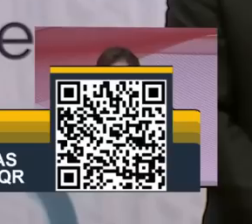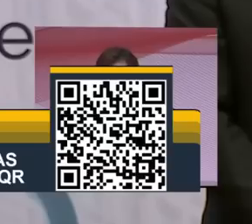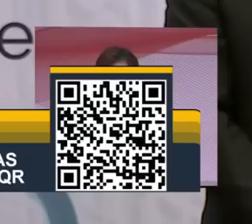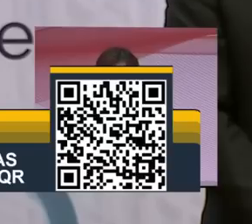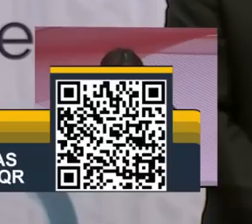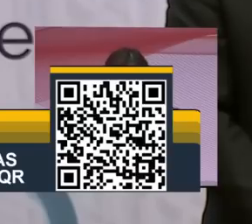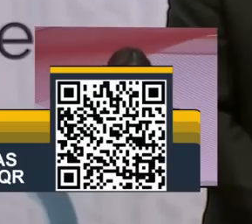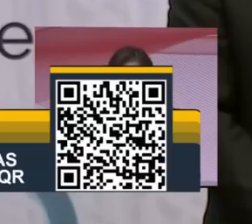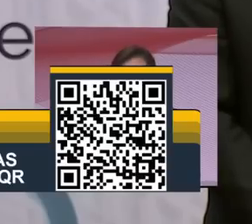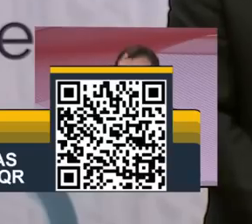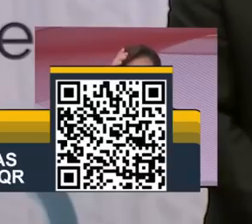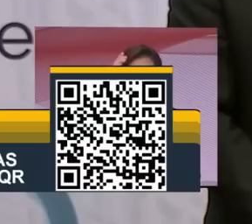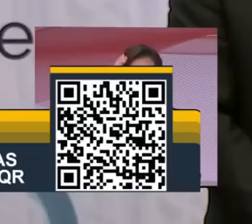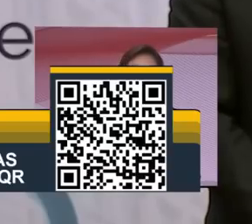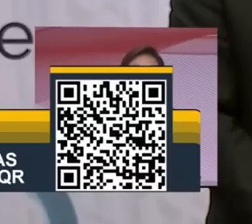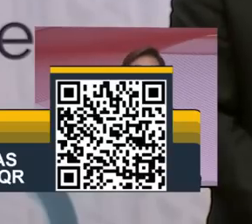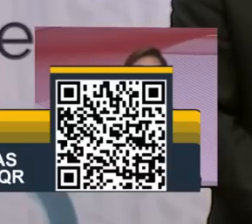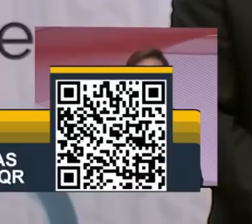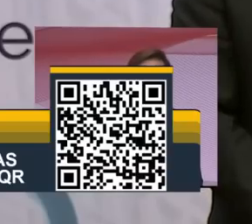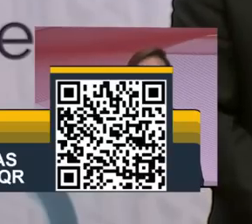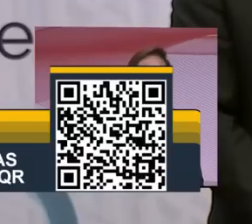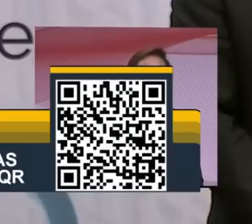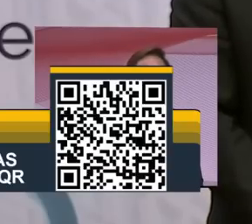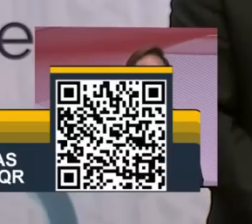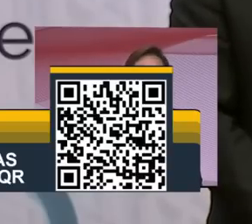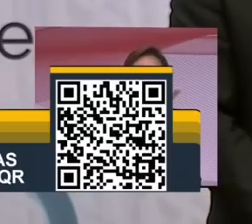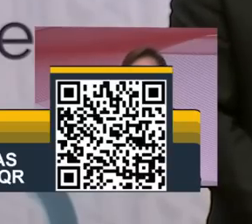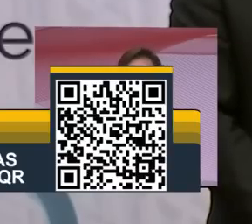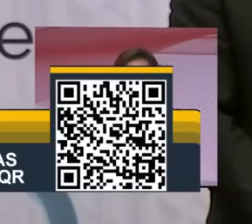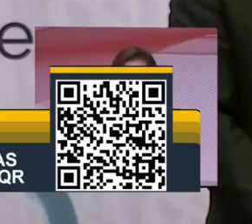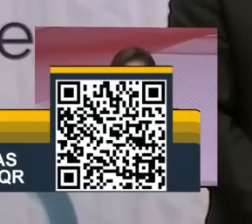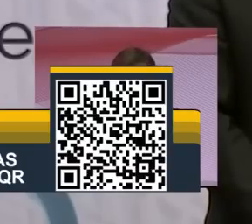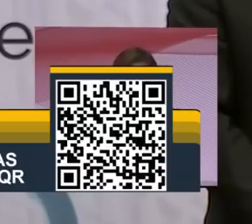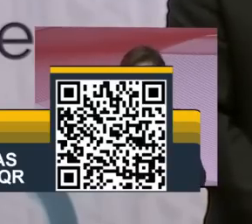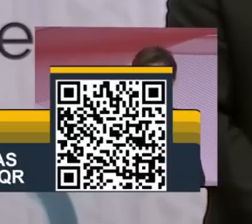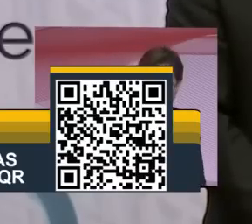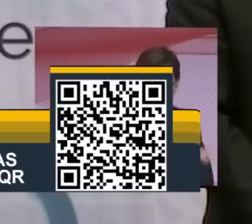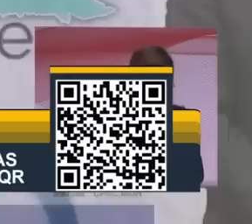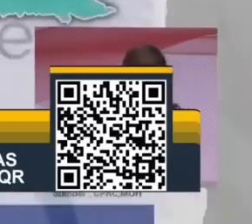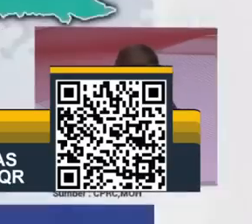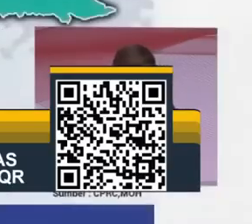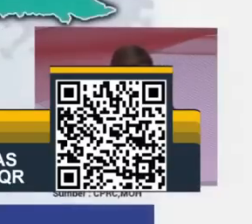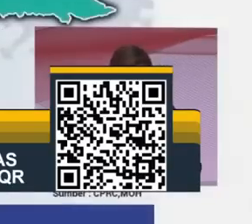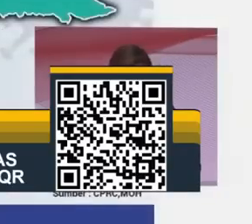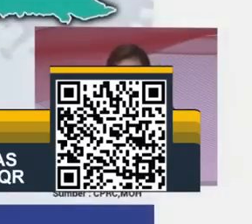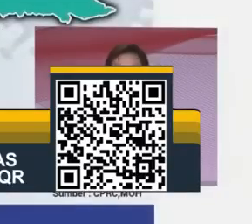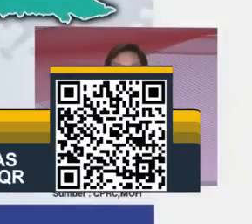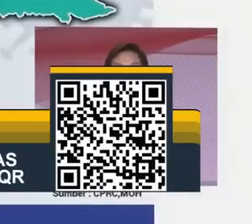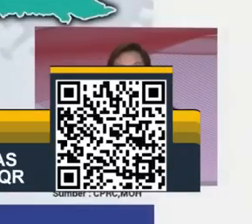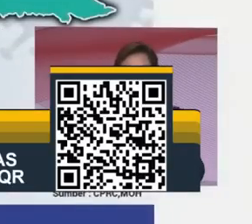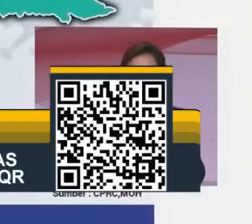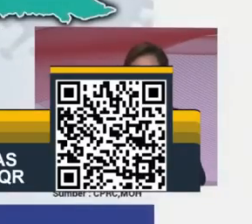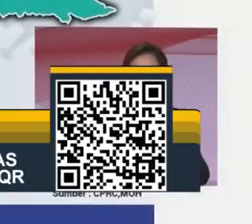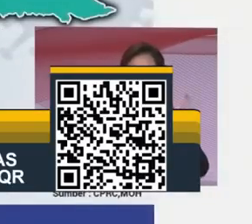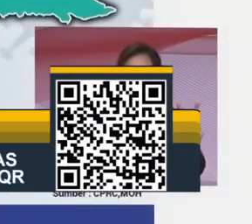29,184, iaitu seorang wanita berumur 73 tahun meninggal di Hospital Queen Elizabeth. Kes